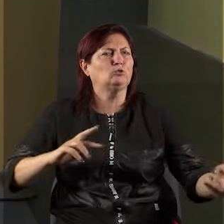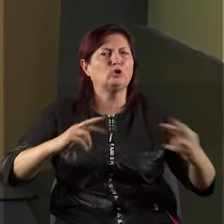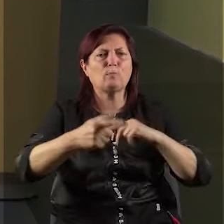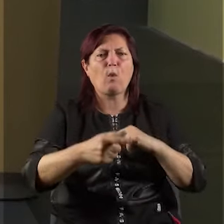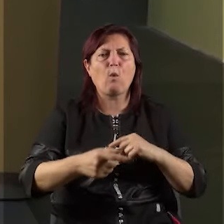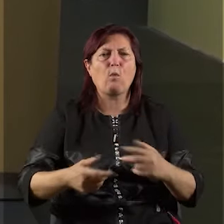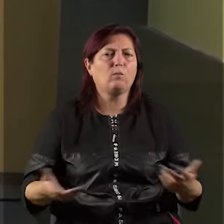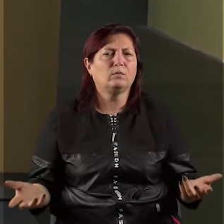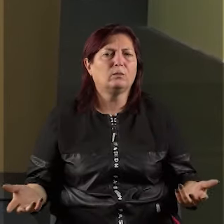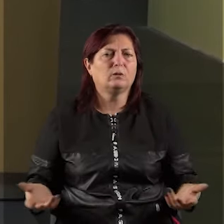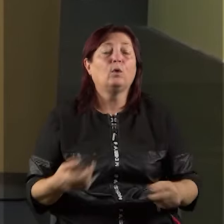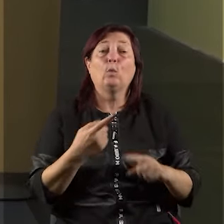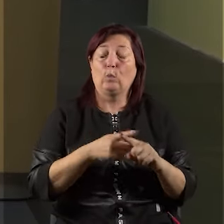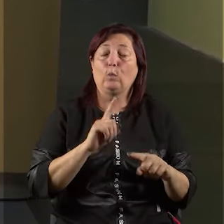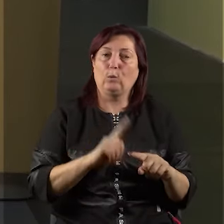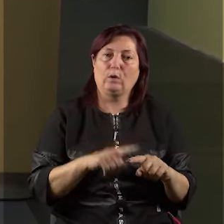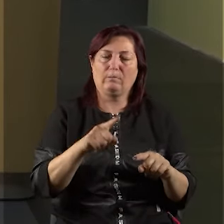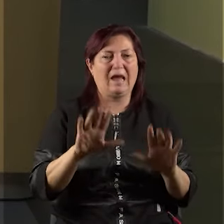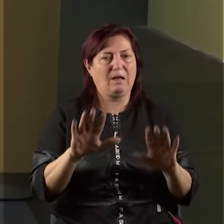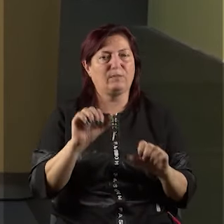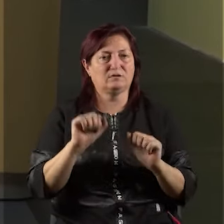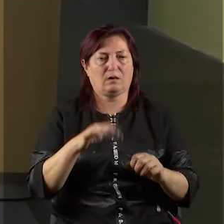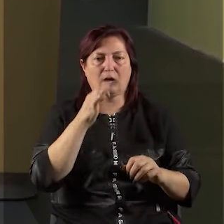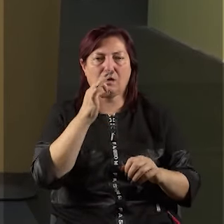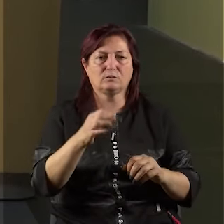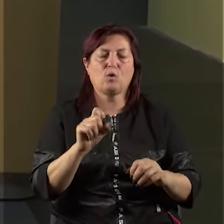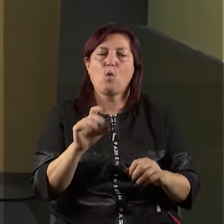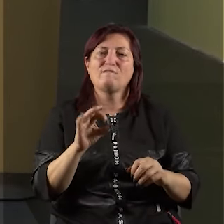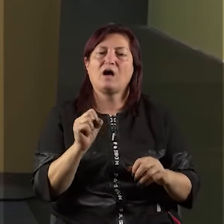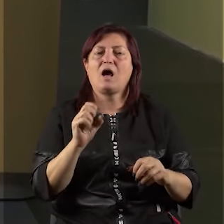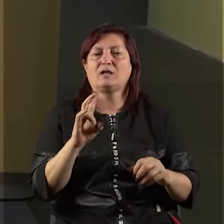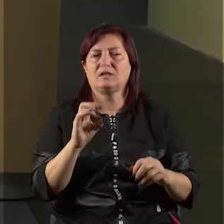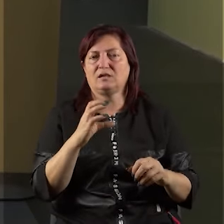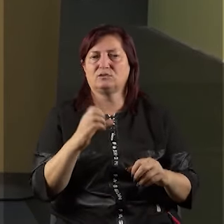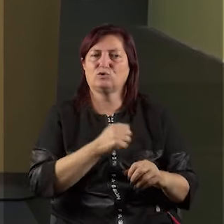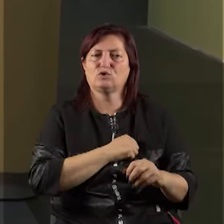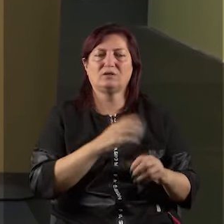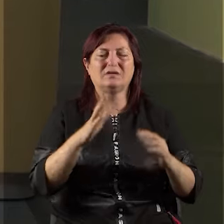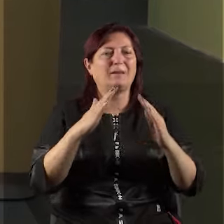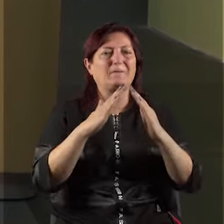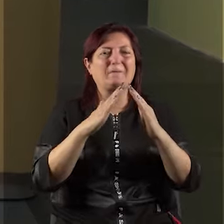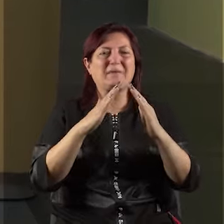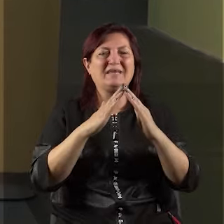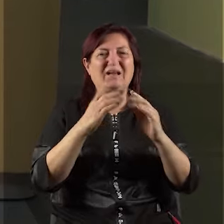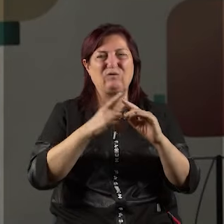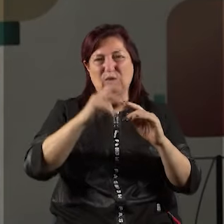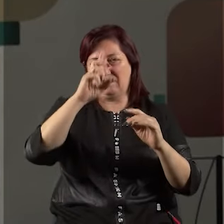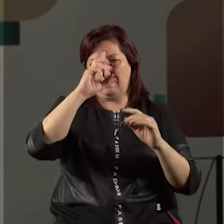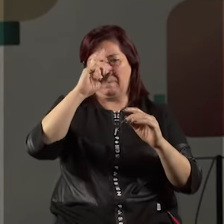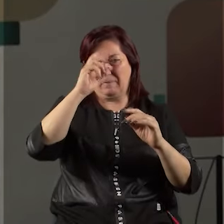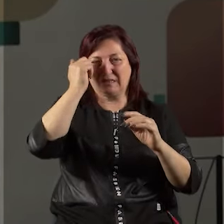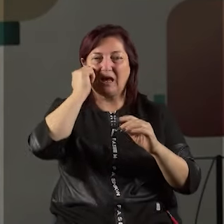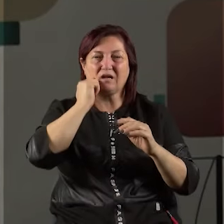միջոցով ապահովել։ Ուրեմն, այսպես կարելի ասել, Հովանես ջան, այն բնակարանները, որոնք պետական էին,